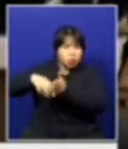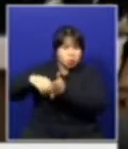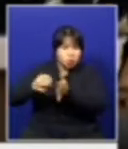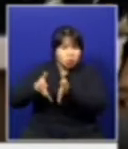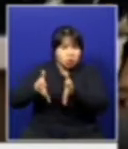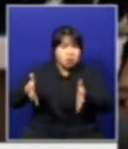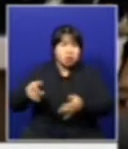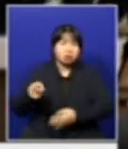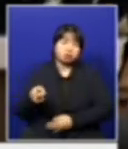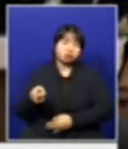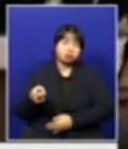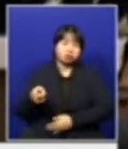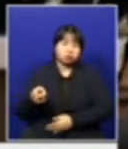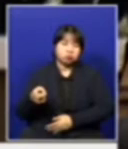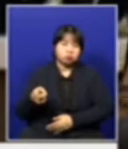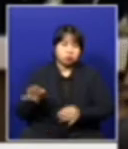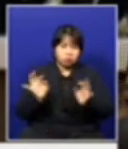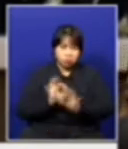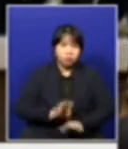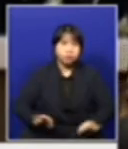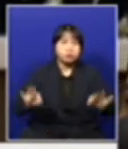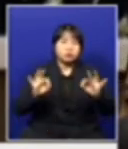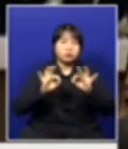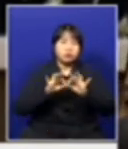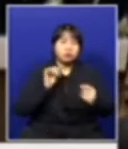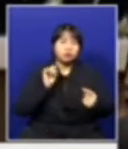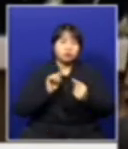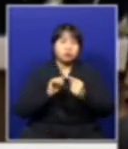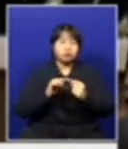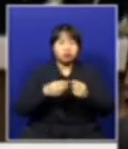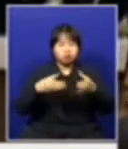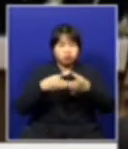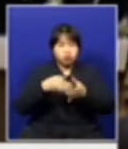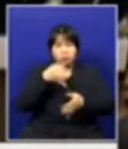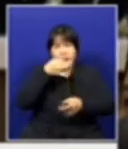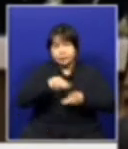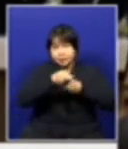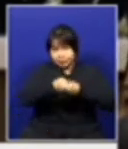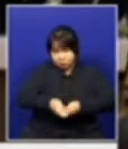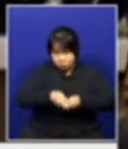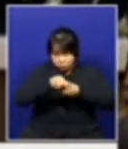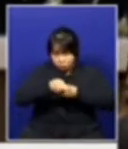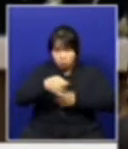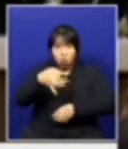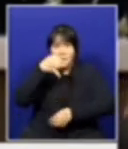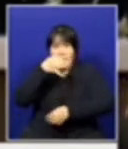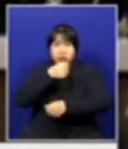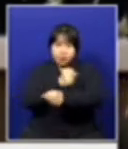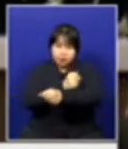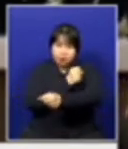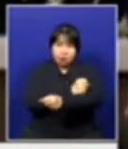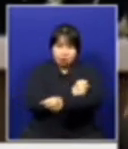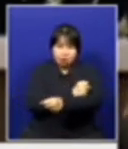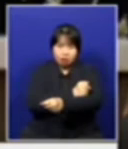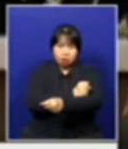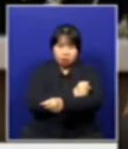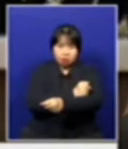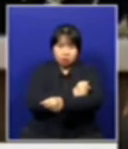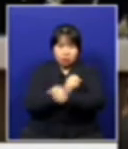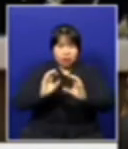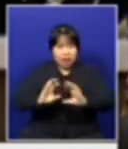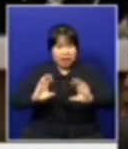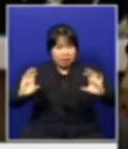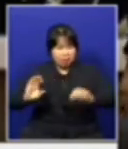าะในกลุ่มเกษตรกรผู้ใช้แรงงานอะไรต่างๆเนี่ยฮะรัฐบาลไปกีดกันมาก